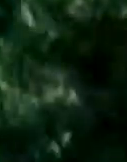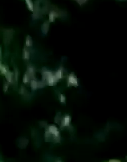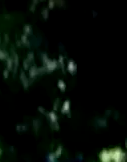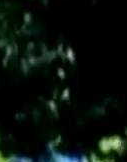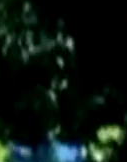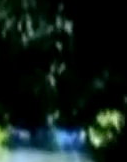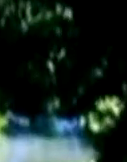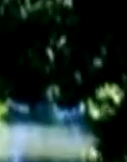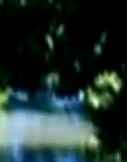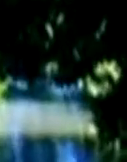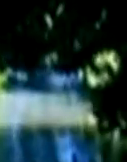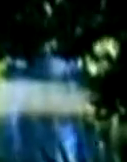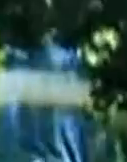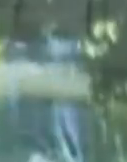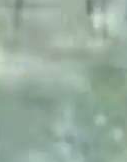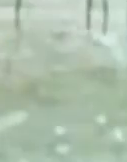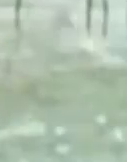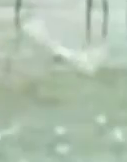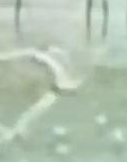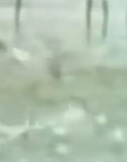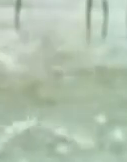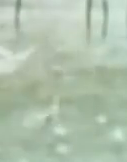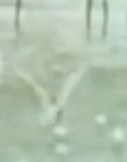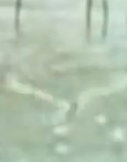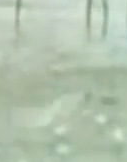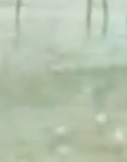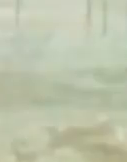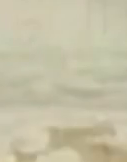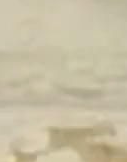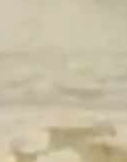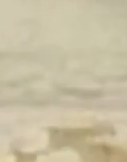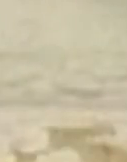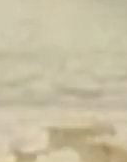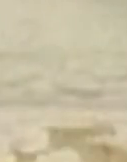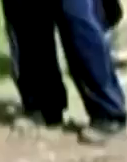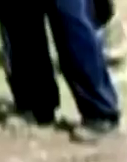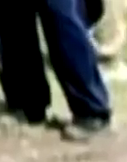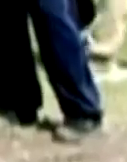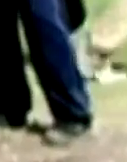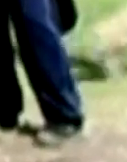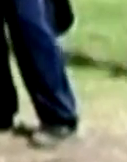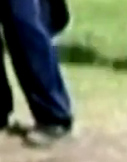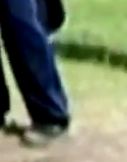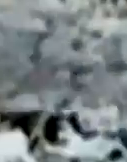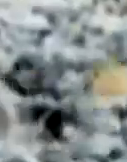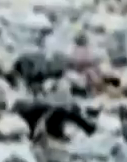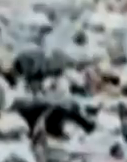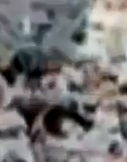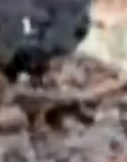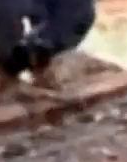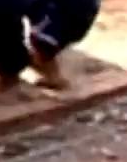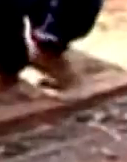ลให้ป่าชายเลนที่อุดมสมบูรณ์ธรรมชาติที่สมดุลสนับสนุนด้านการศึกษาและการกีฬา